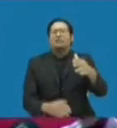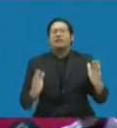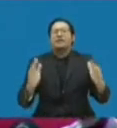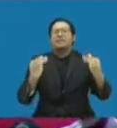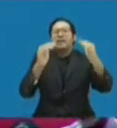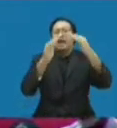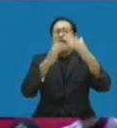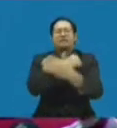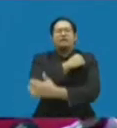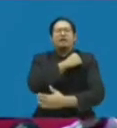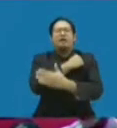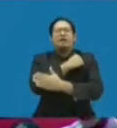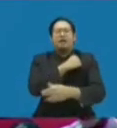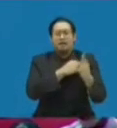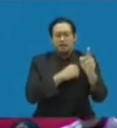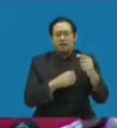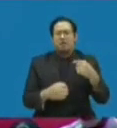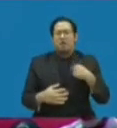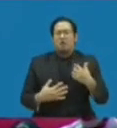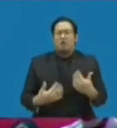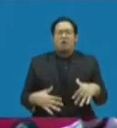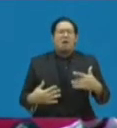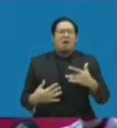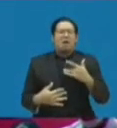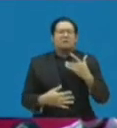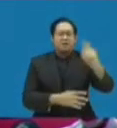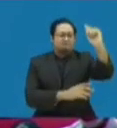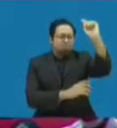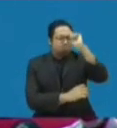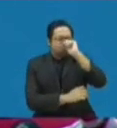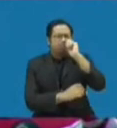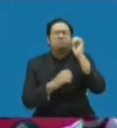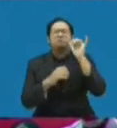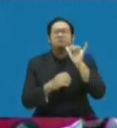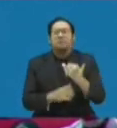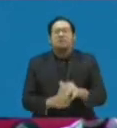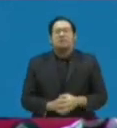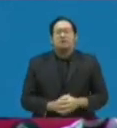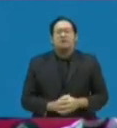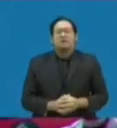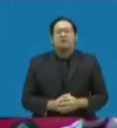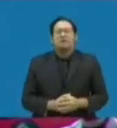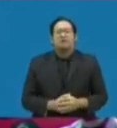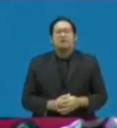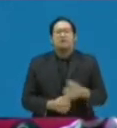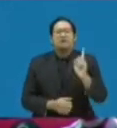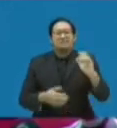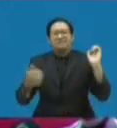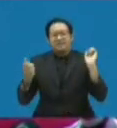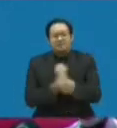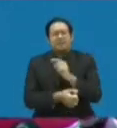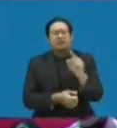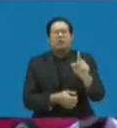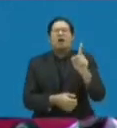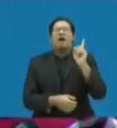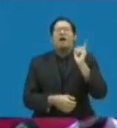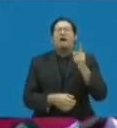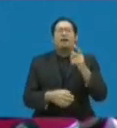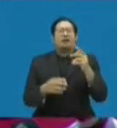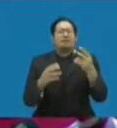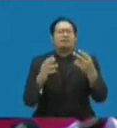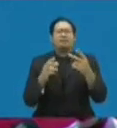kehormatan yang sangat luar biasa Hai di kesempatan itu ada hal yang sangat fundamental